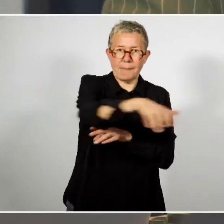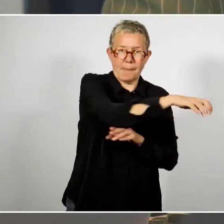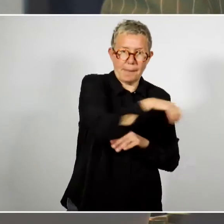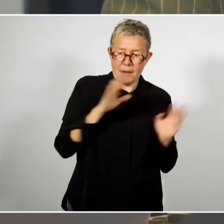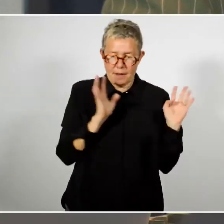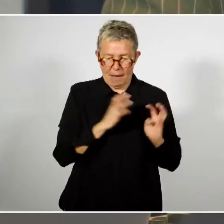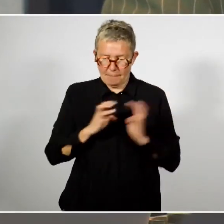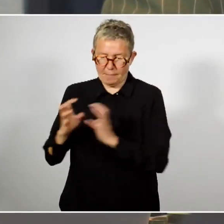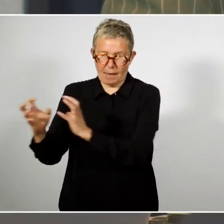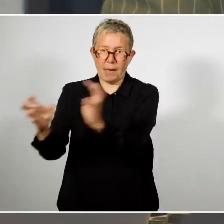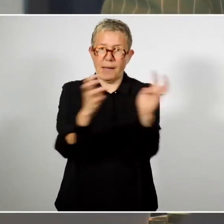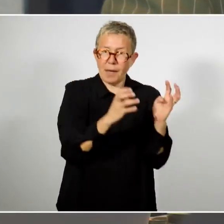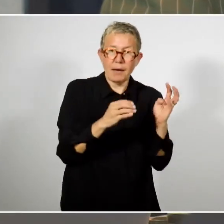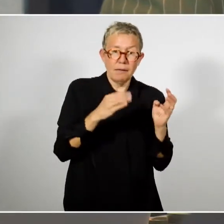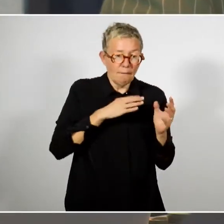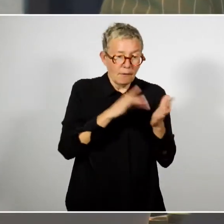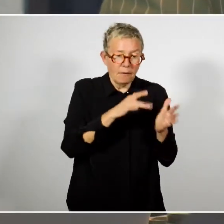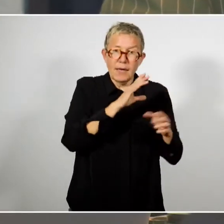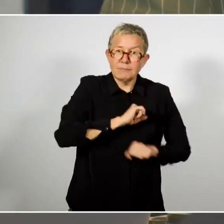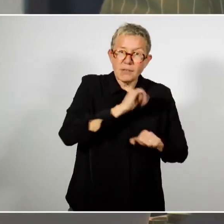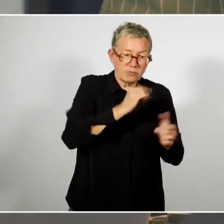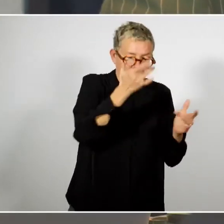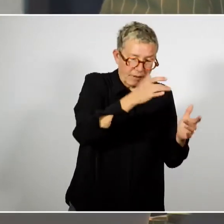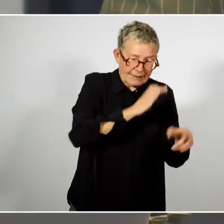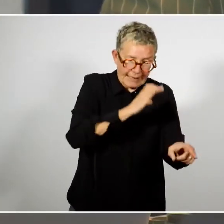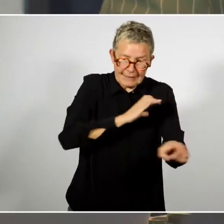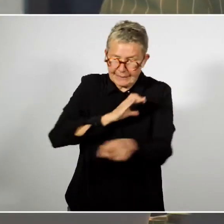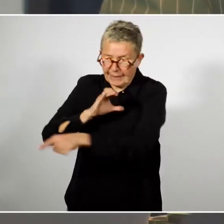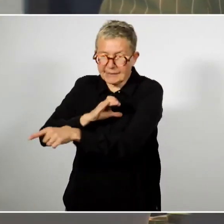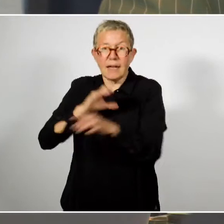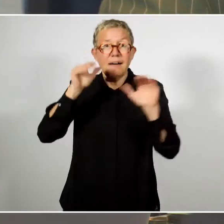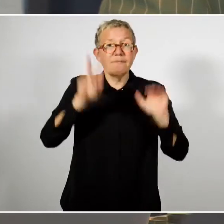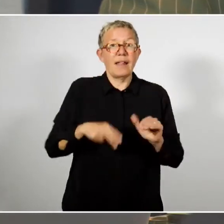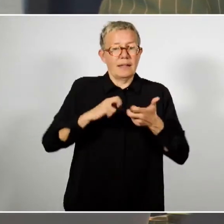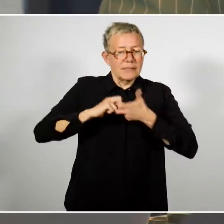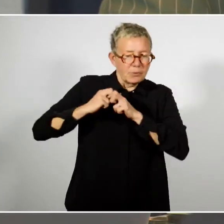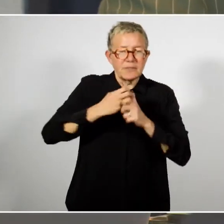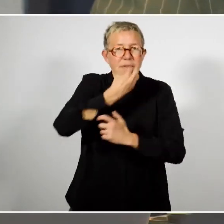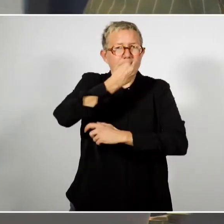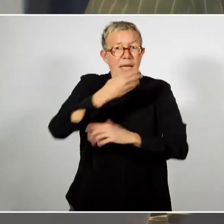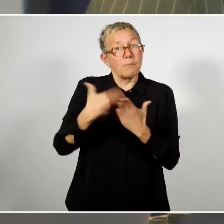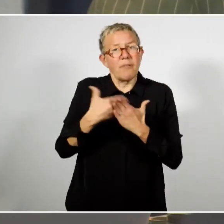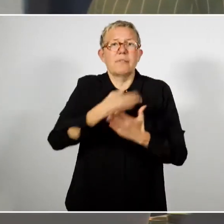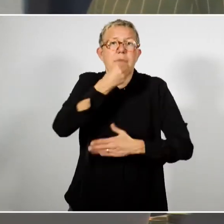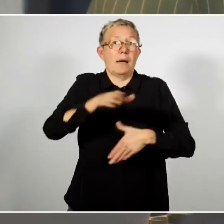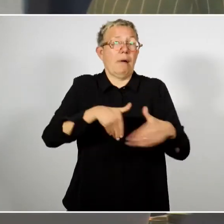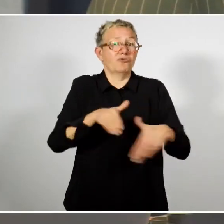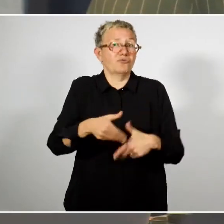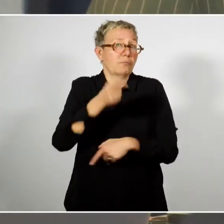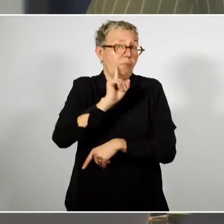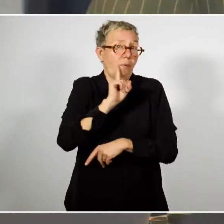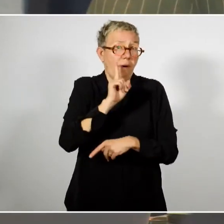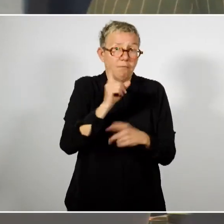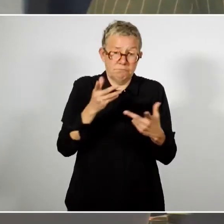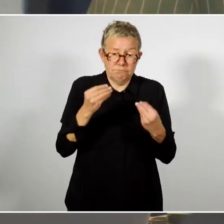d'un mandat d'expérimentation, on peut dire aujourd'hui que ces différents dispositifs ont vraiment bien fait leurs preuves. Ils permettent de mettre en